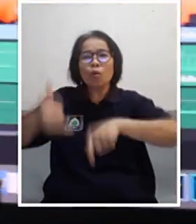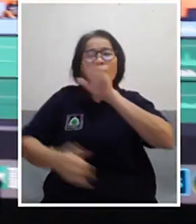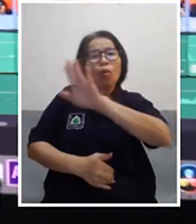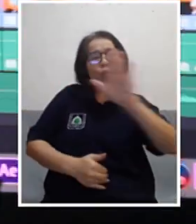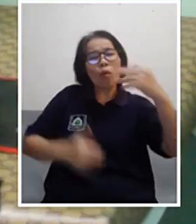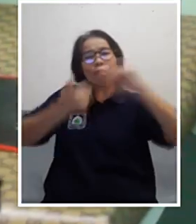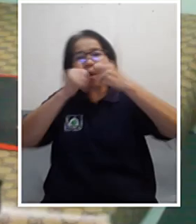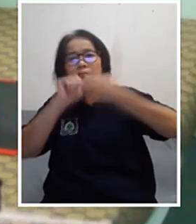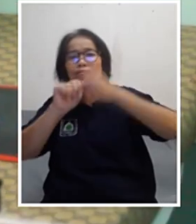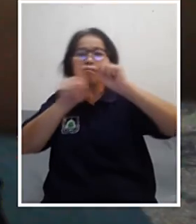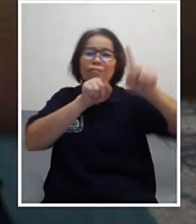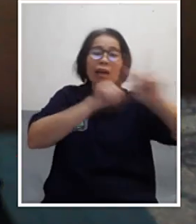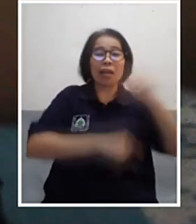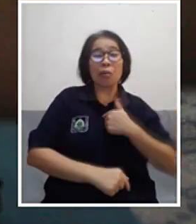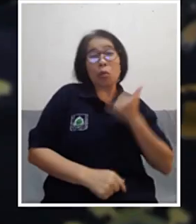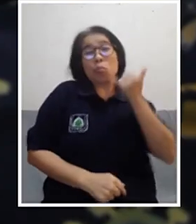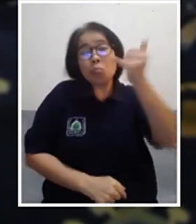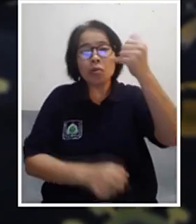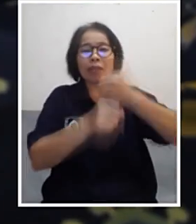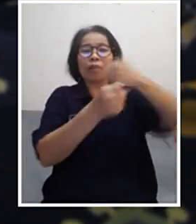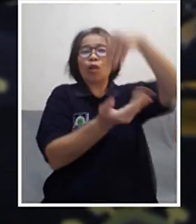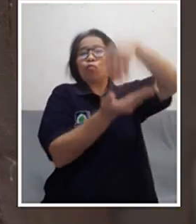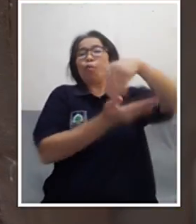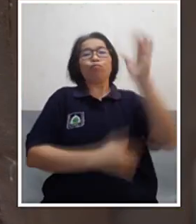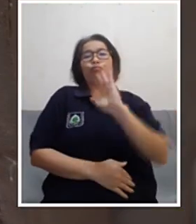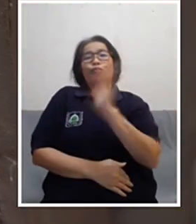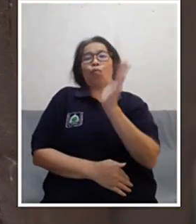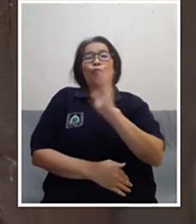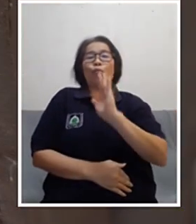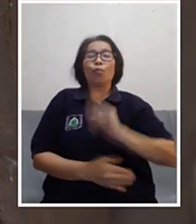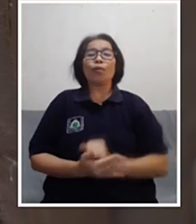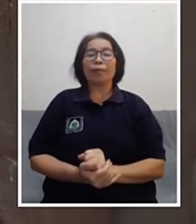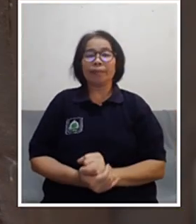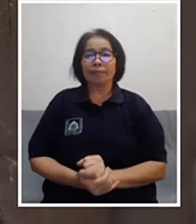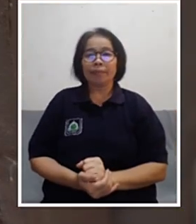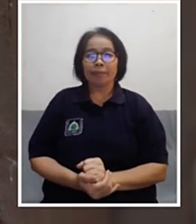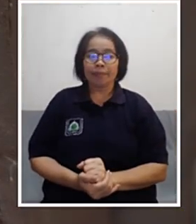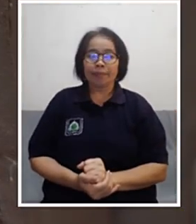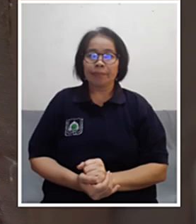ทำงานยังไงก็เลยแบบไม่จำเป็นต้องไปที่ออฟฟิศแต่ว่าให้ได้งาน